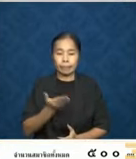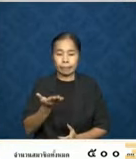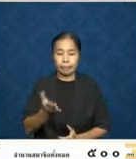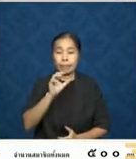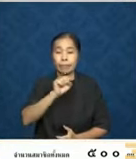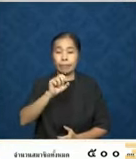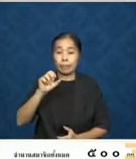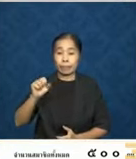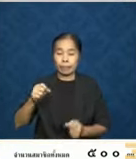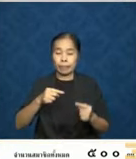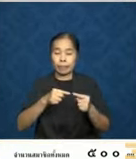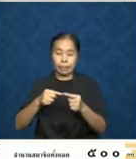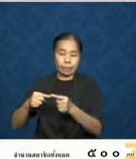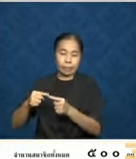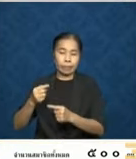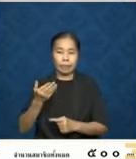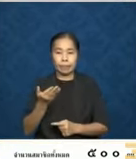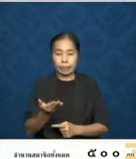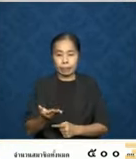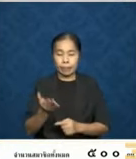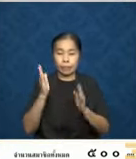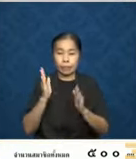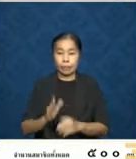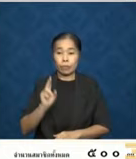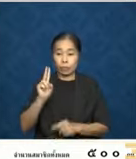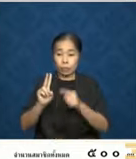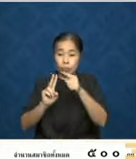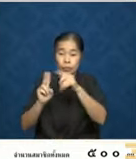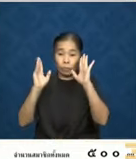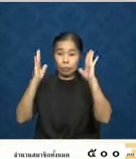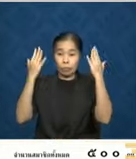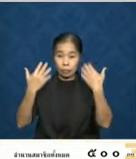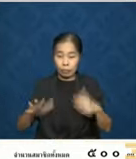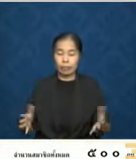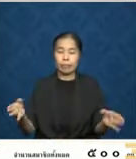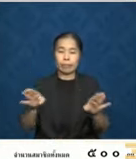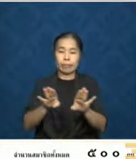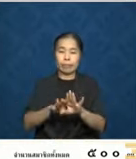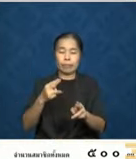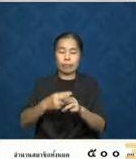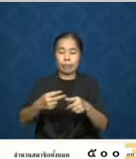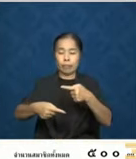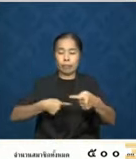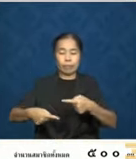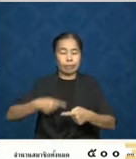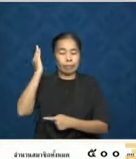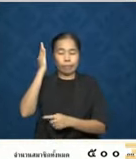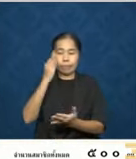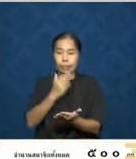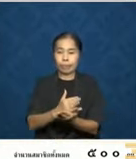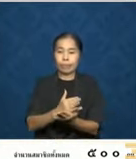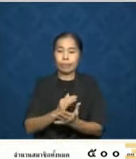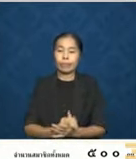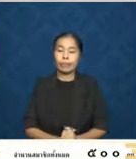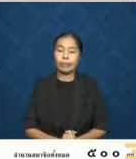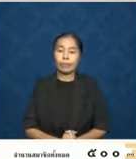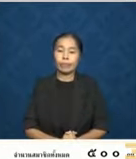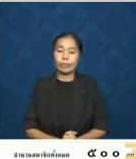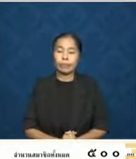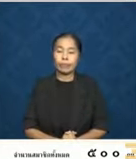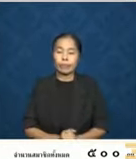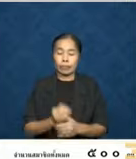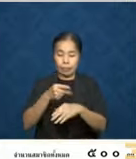ามด้วยท่านกลนิกจันทดาครับหลังจากสองท่านนี้อภิปรายเสร็จผมขอปิดการลงชื่อเพื่ออภิปรายนะครับเชิญท่านอิทธิพลครับ เรียนท่านประธาน